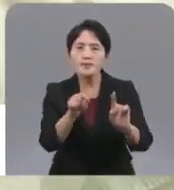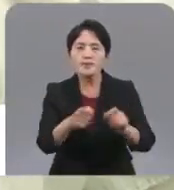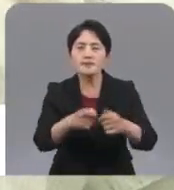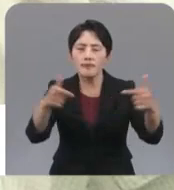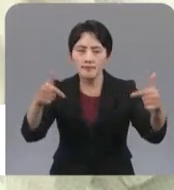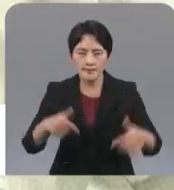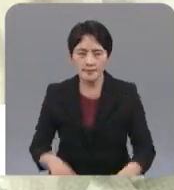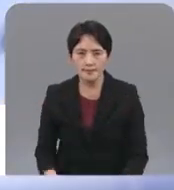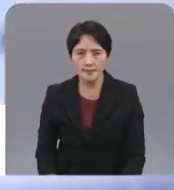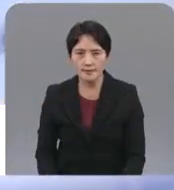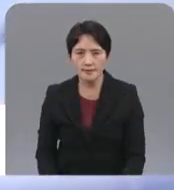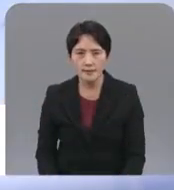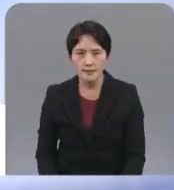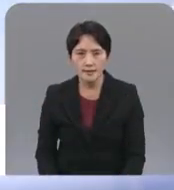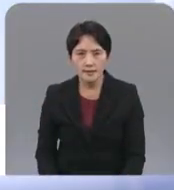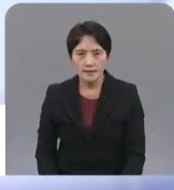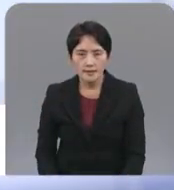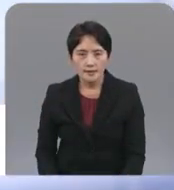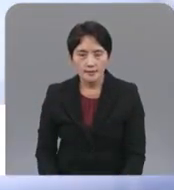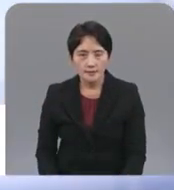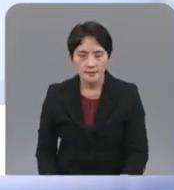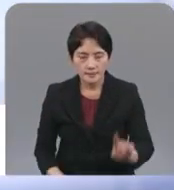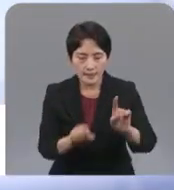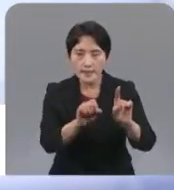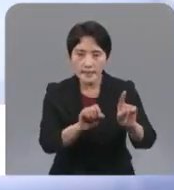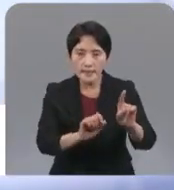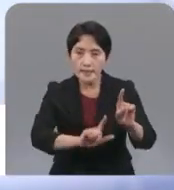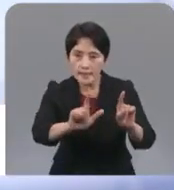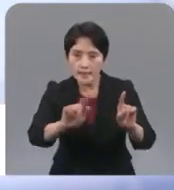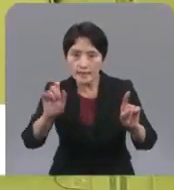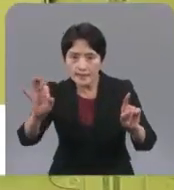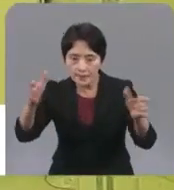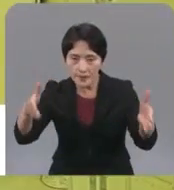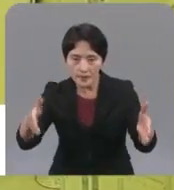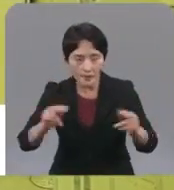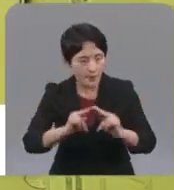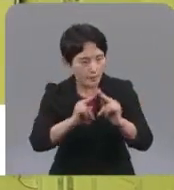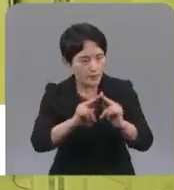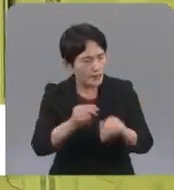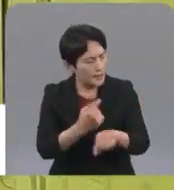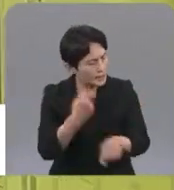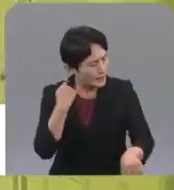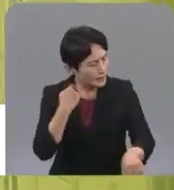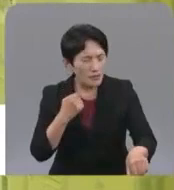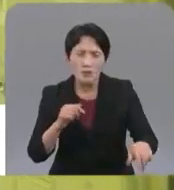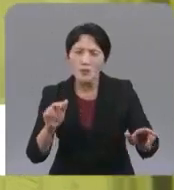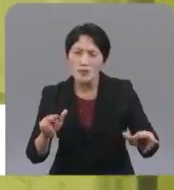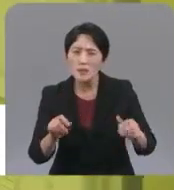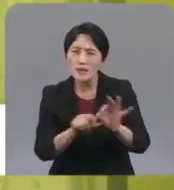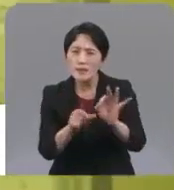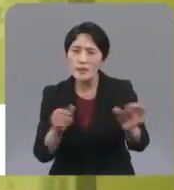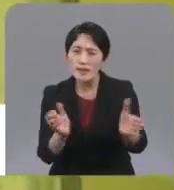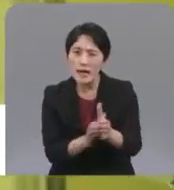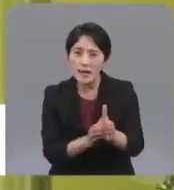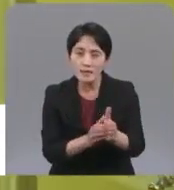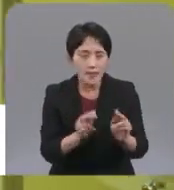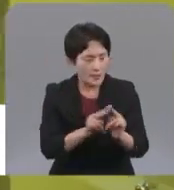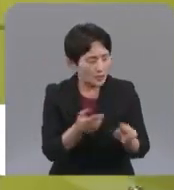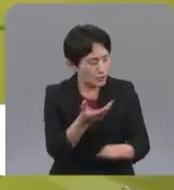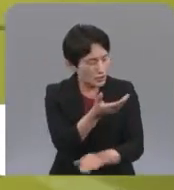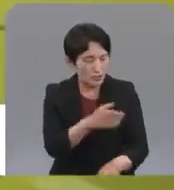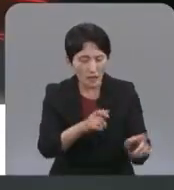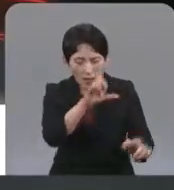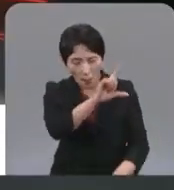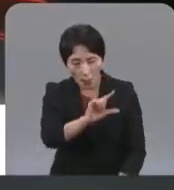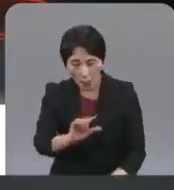5,7 про экспорт в Китай сократился на 1 в страны Евросоюза на 5%